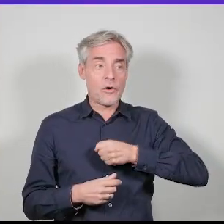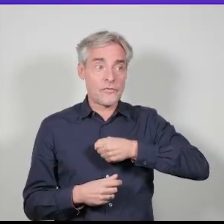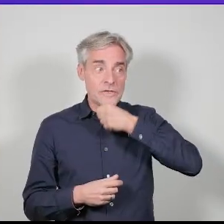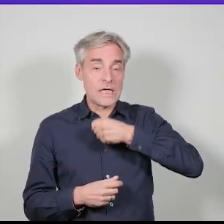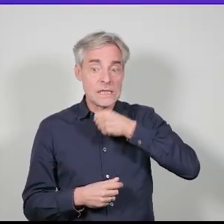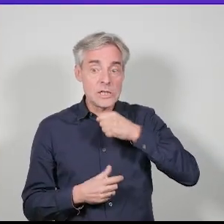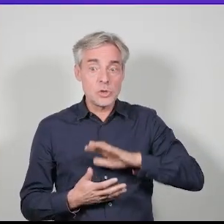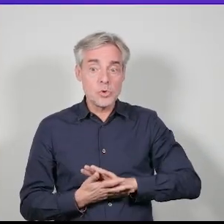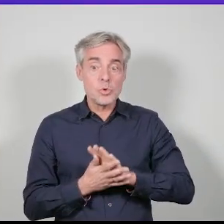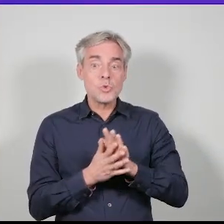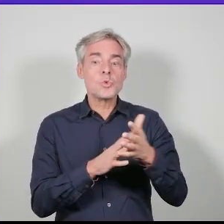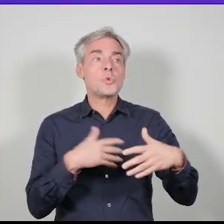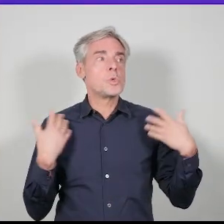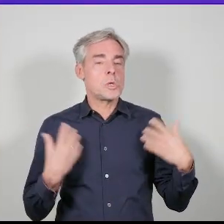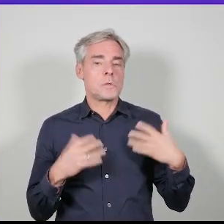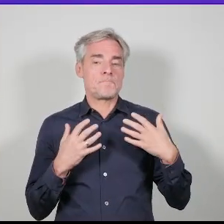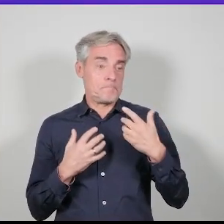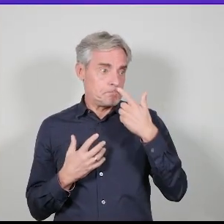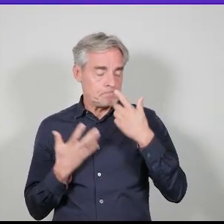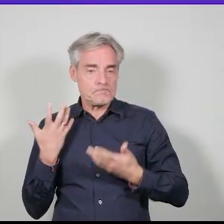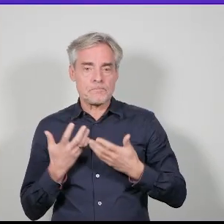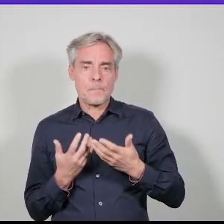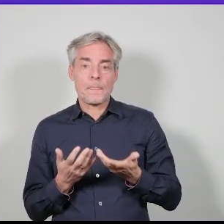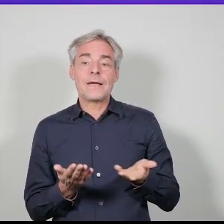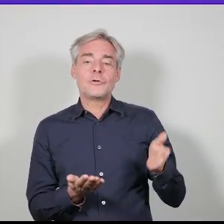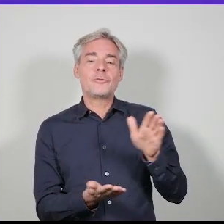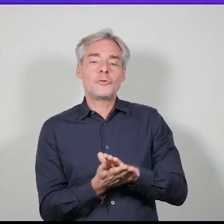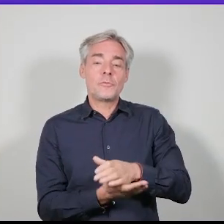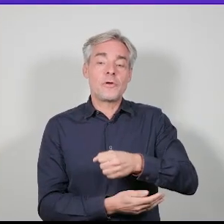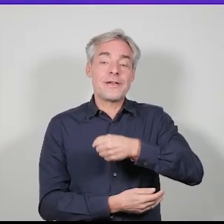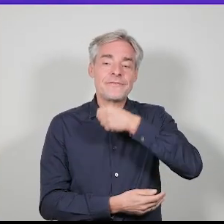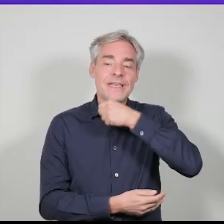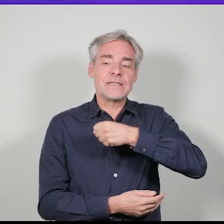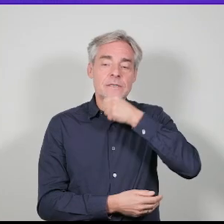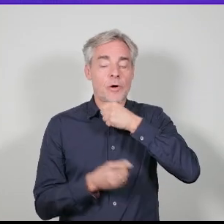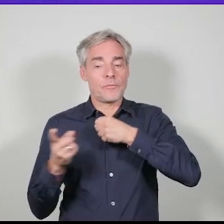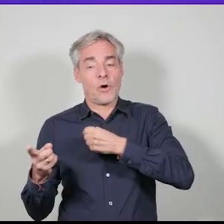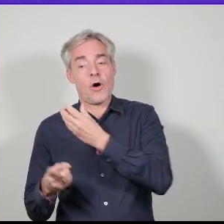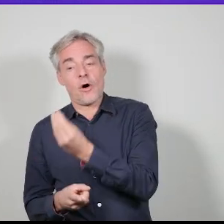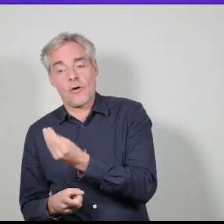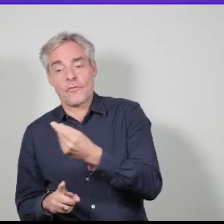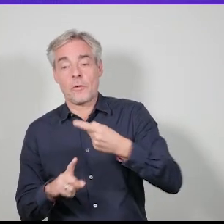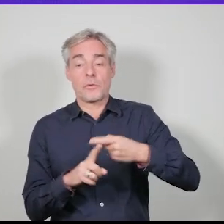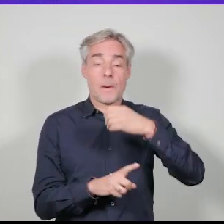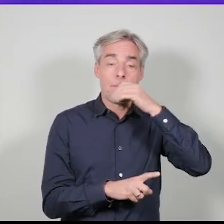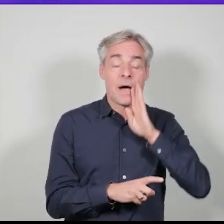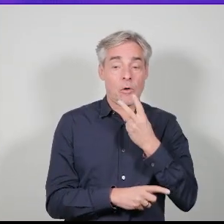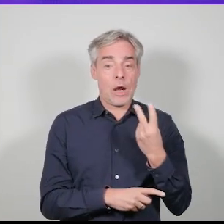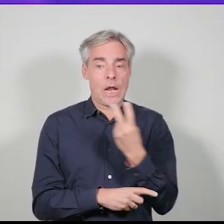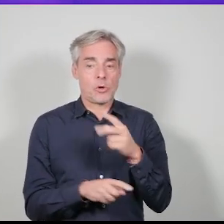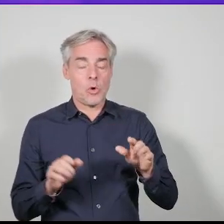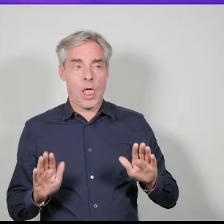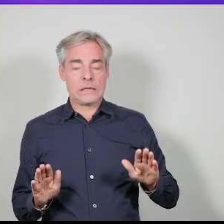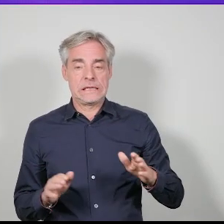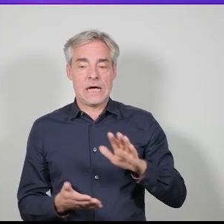on vieillit. Et donc cette question du double vieillissement, donc du vieillissement des parents et du vieillissement de leurs enfants,